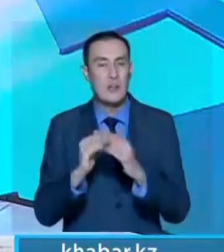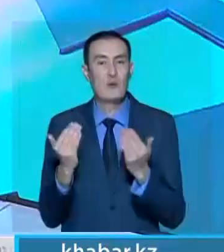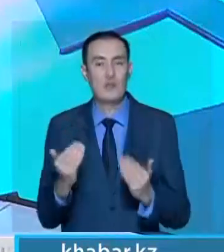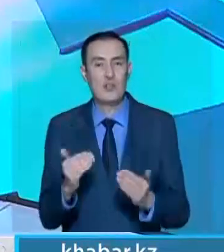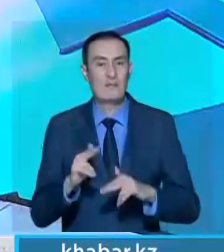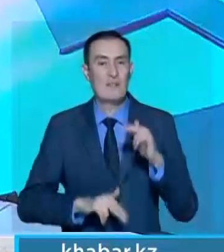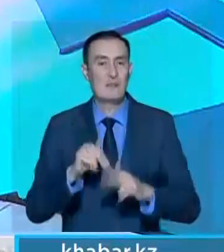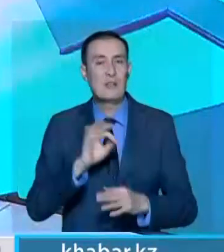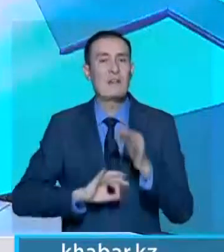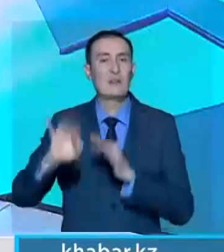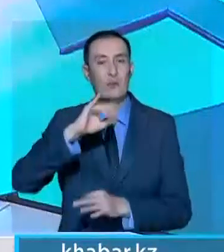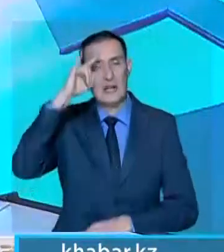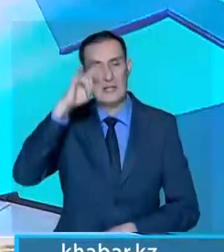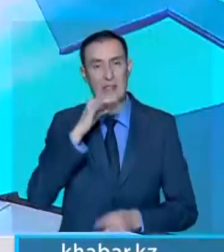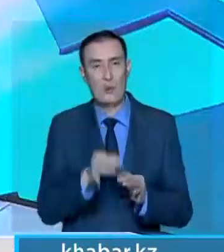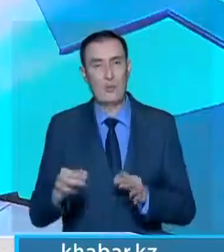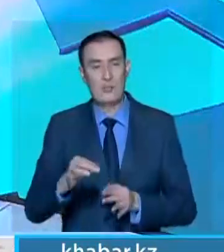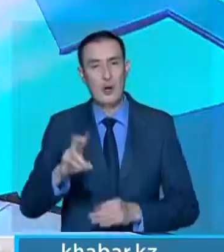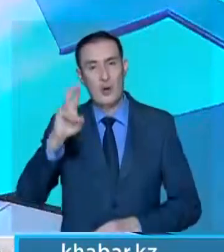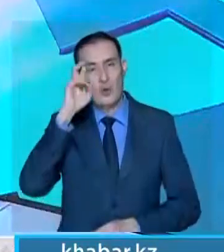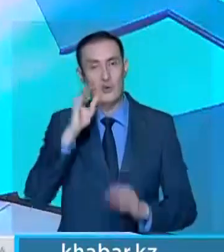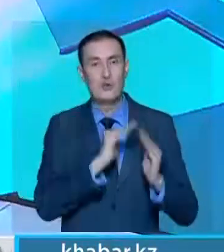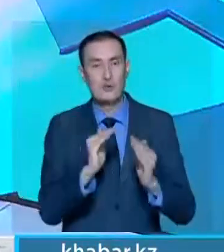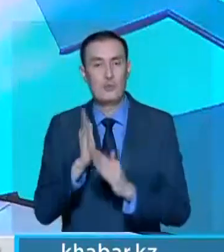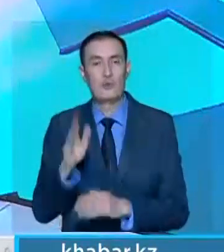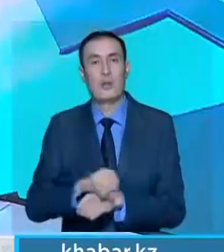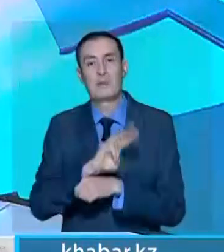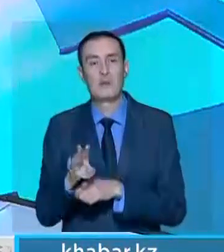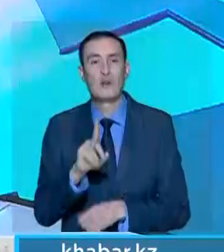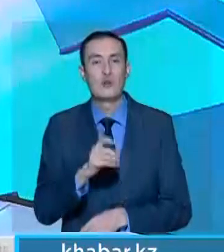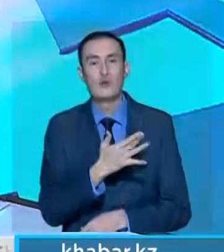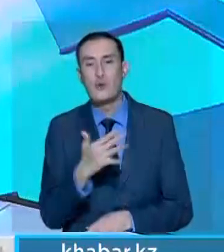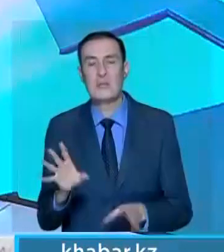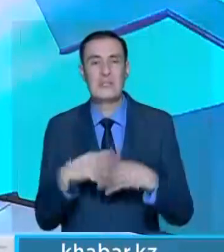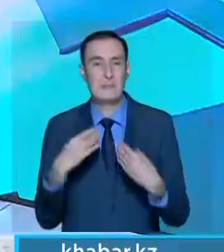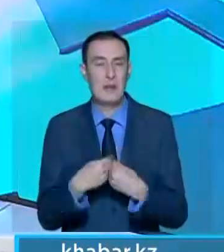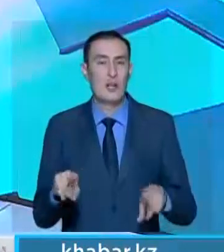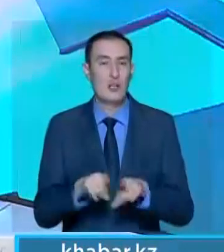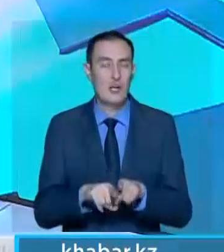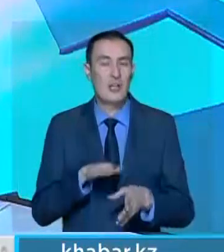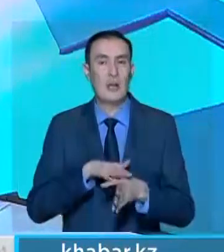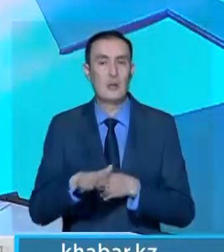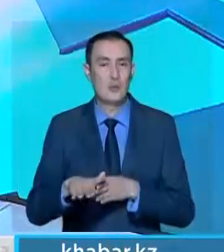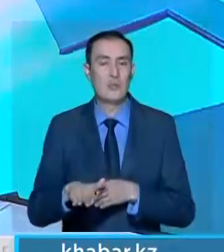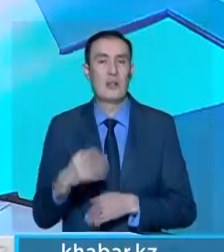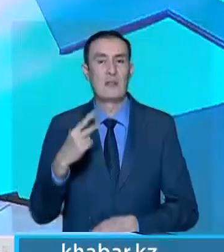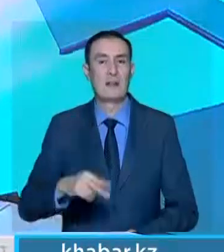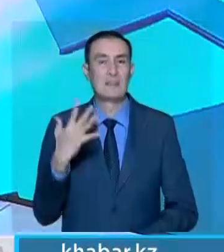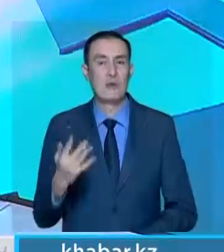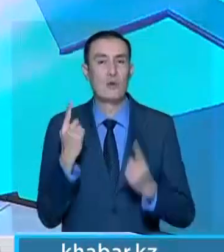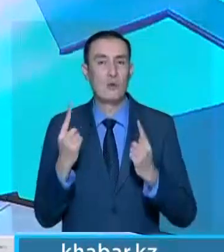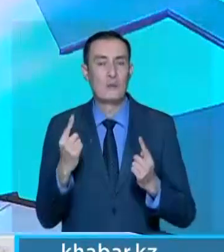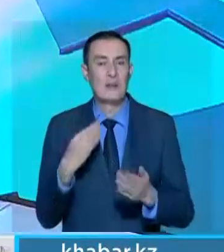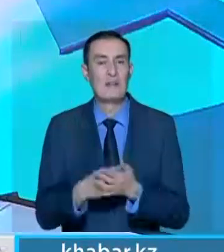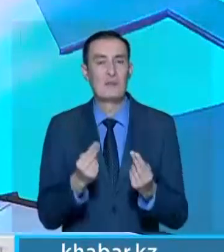сейчас возводят на востоке страны. Государственным жильем там планируют обеспечить сотни семей. Кроме того, в регионе реализуют 25